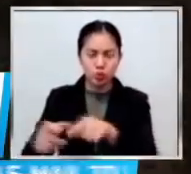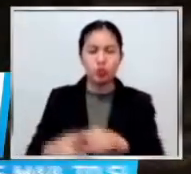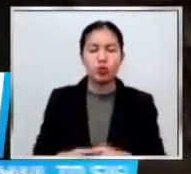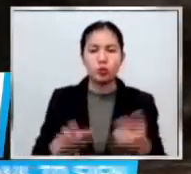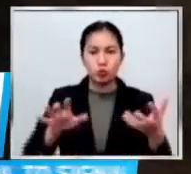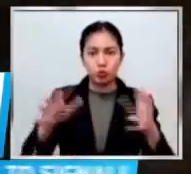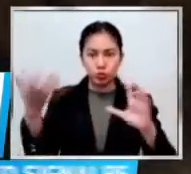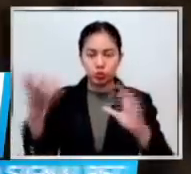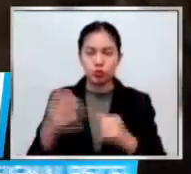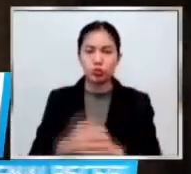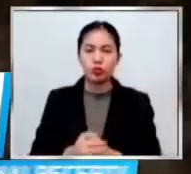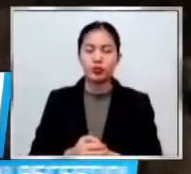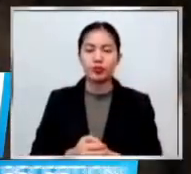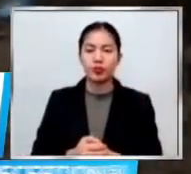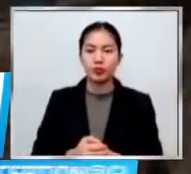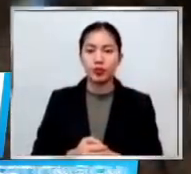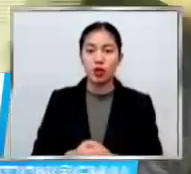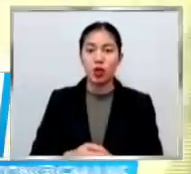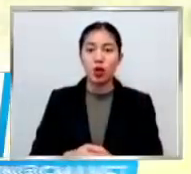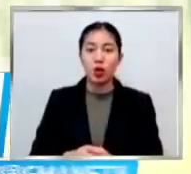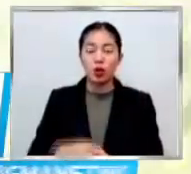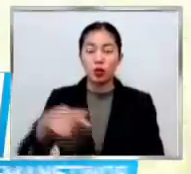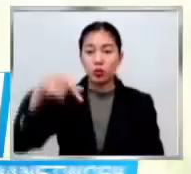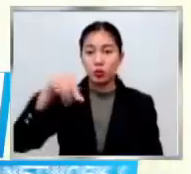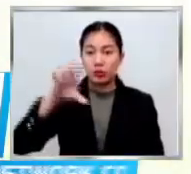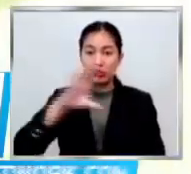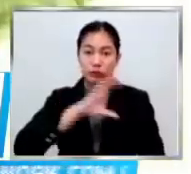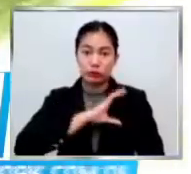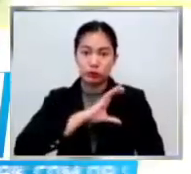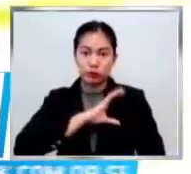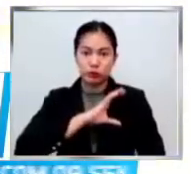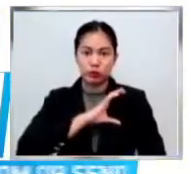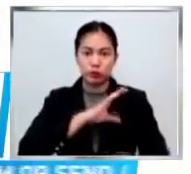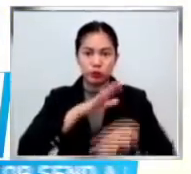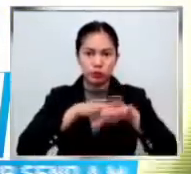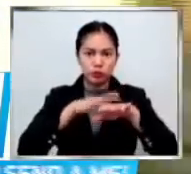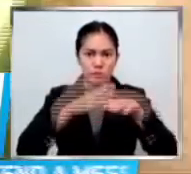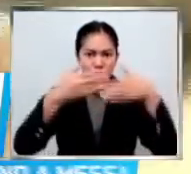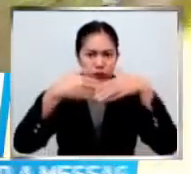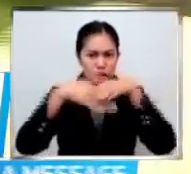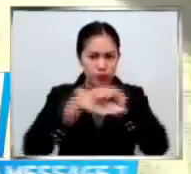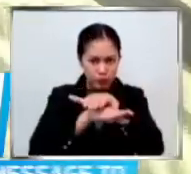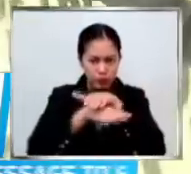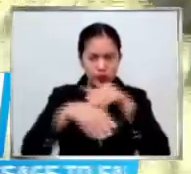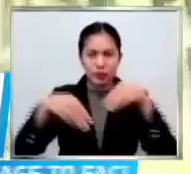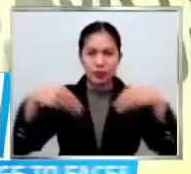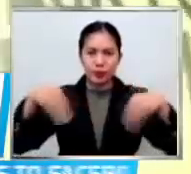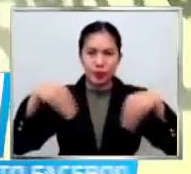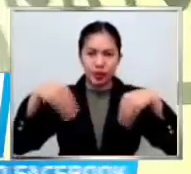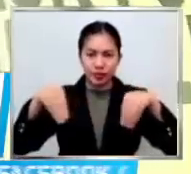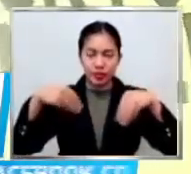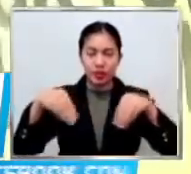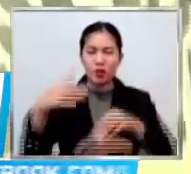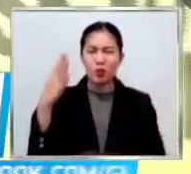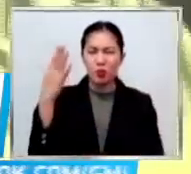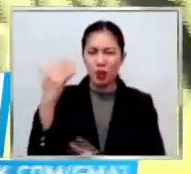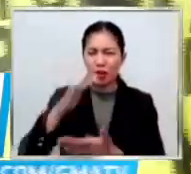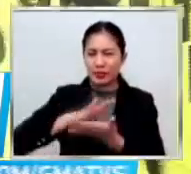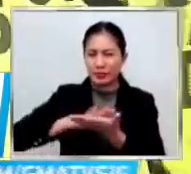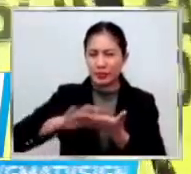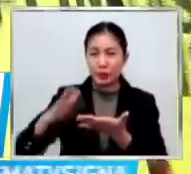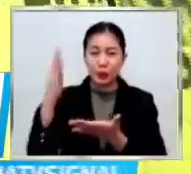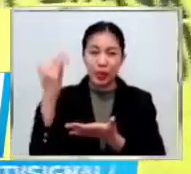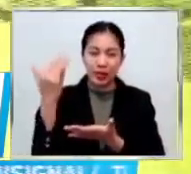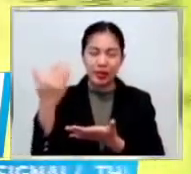Sinuyo din ang Quezon City Task Force disiplina maging likod ng palengke. Ginawa ang operasyon dahil sa pabalik-balik na pagtitinda sa